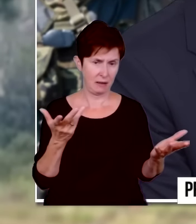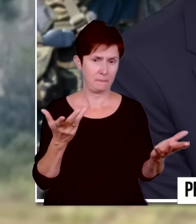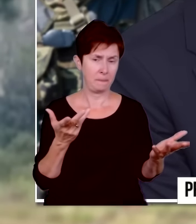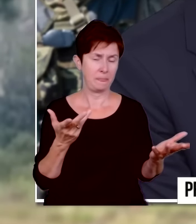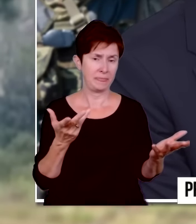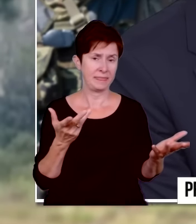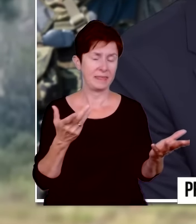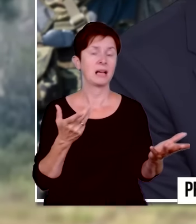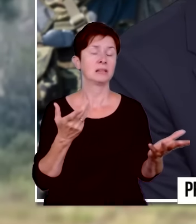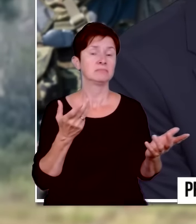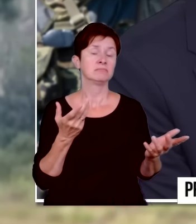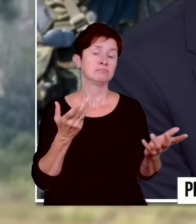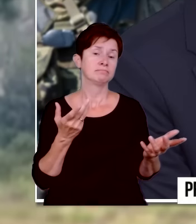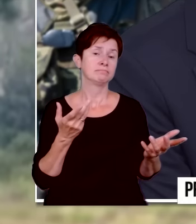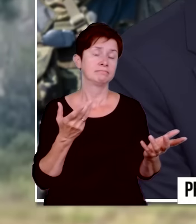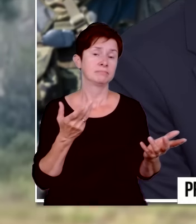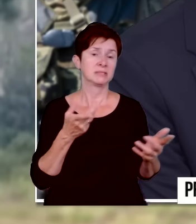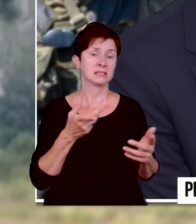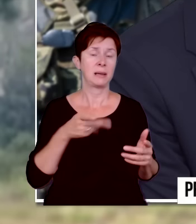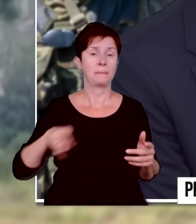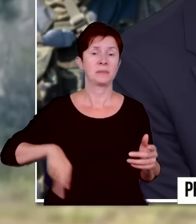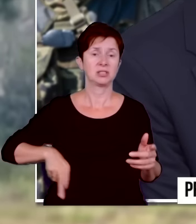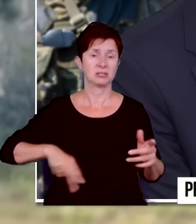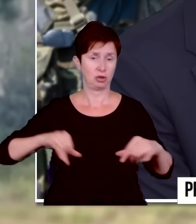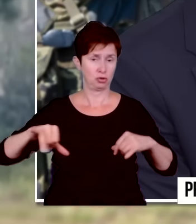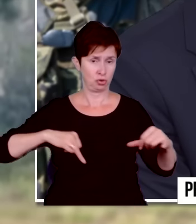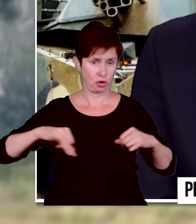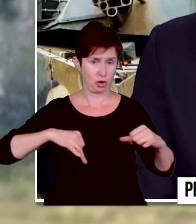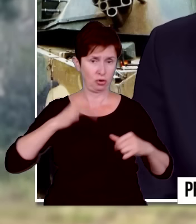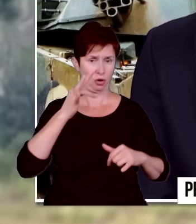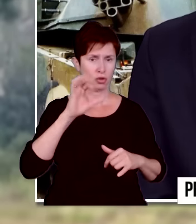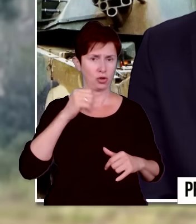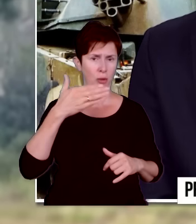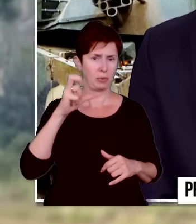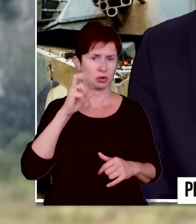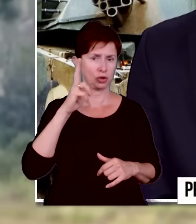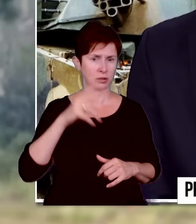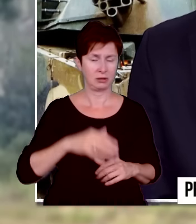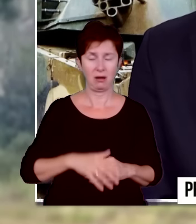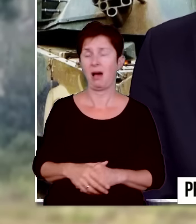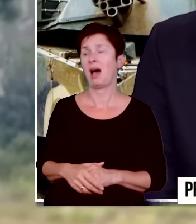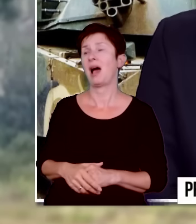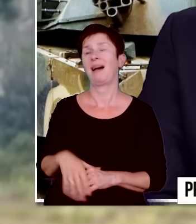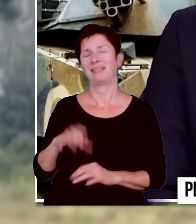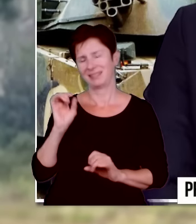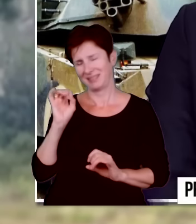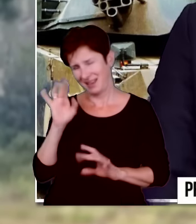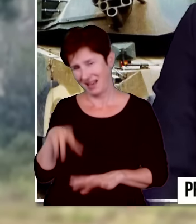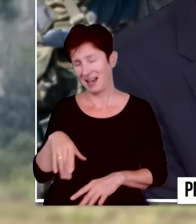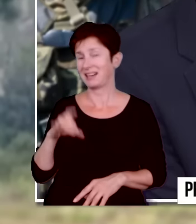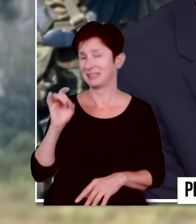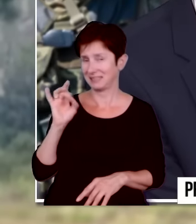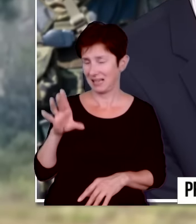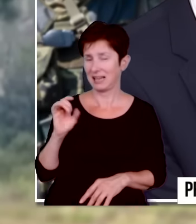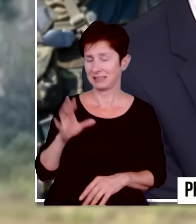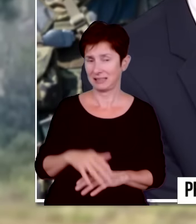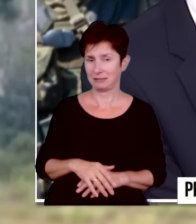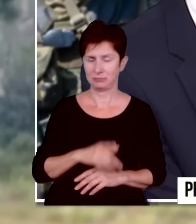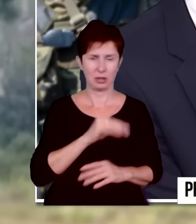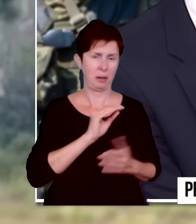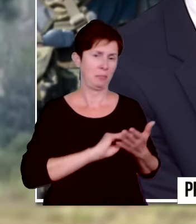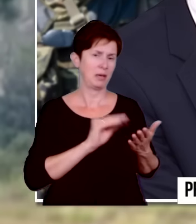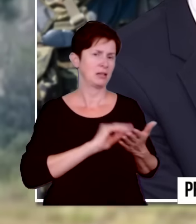facto resortem zarządza pan wiceminister Tomczyk z platformy A to jest drugi aspekt to jest druga odsłona czyli i o tym piszą Media od lewa do